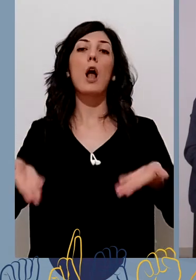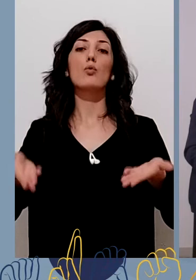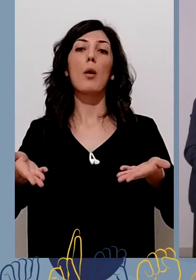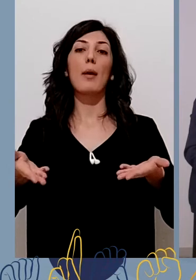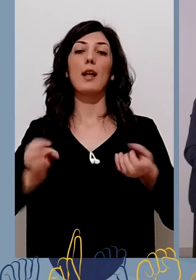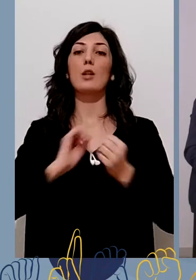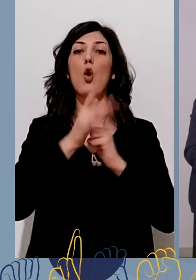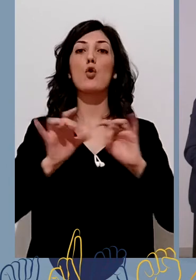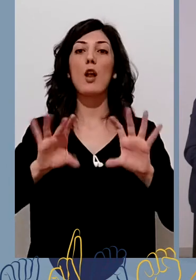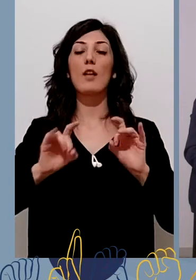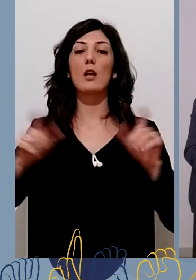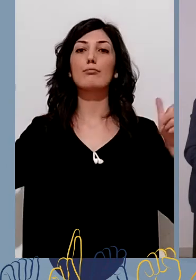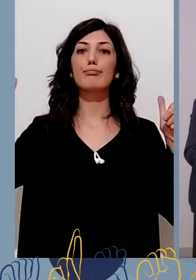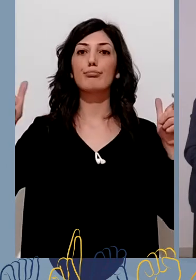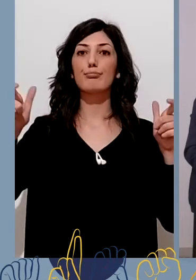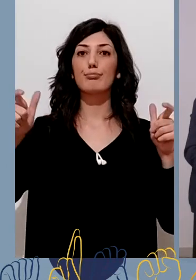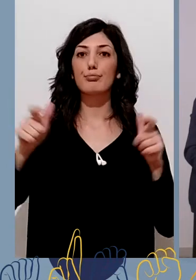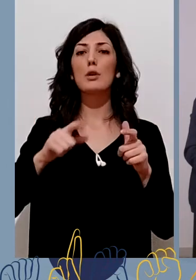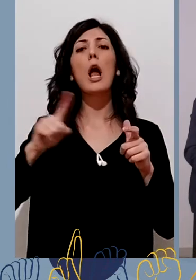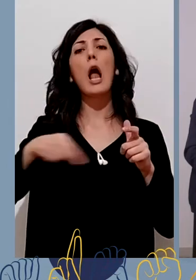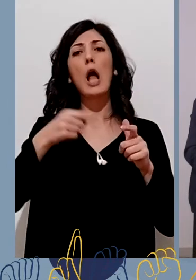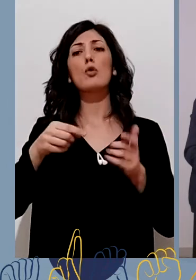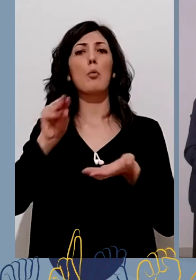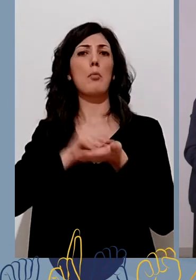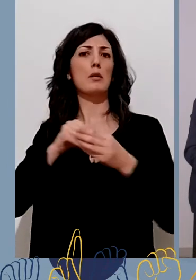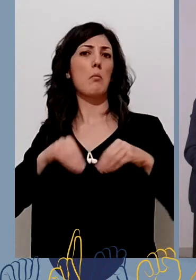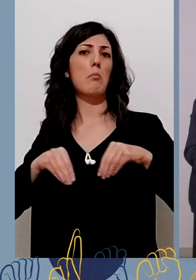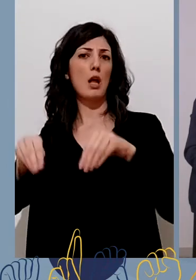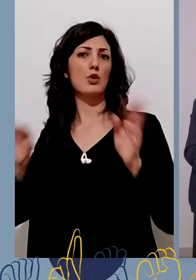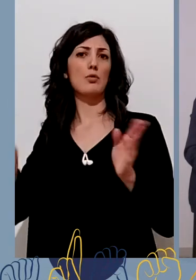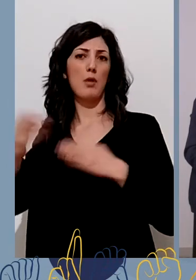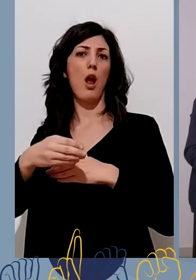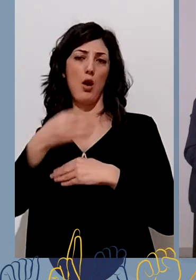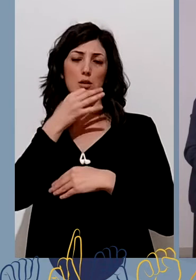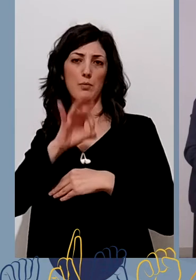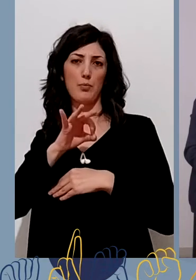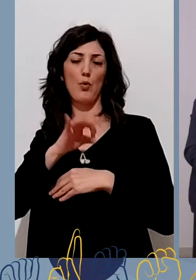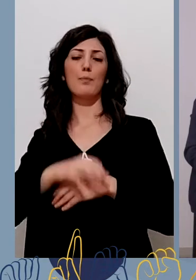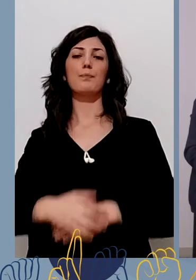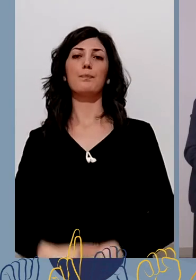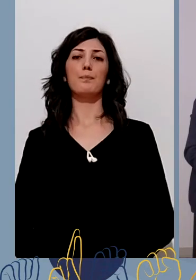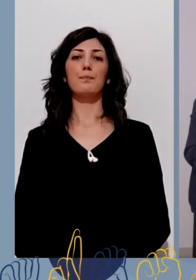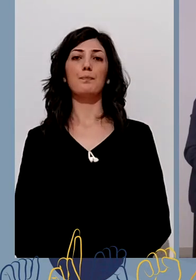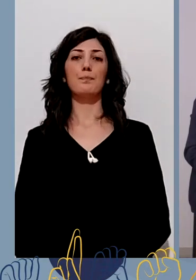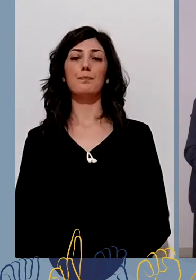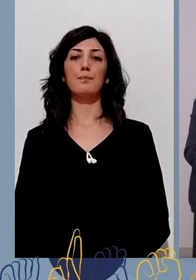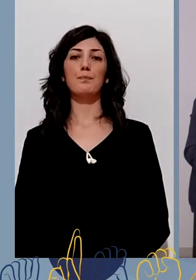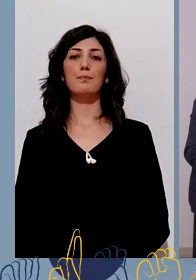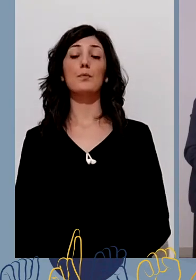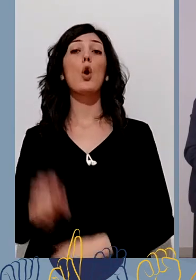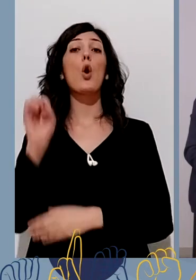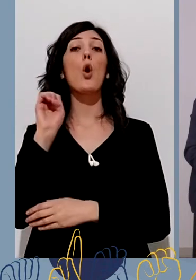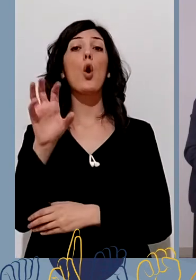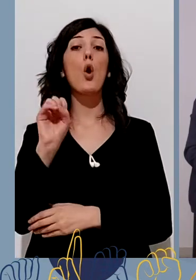coronavirus, per poi passare in, appunto, in classe, in aula, e il corso, come sempre, sarà diviso in due parti,